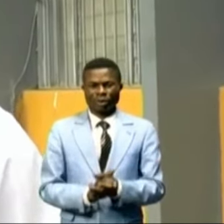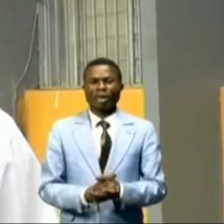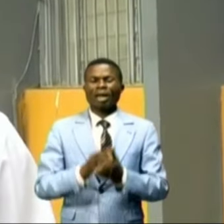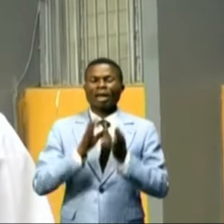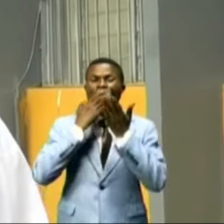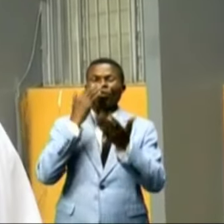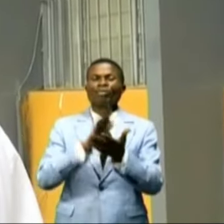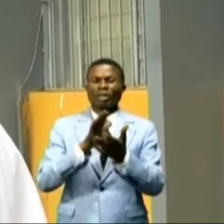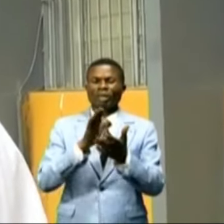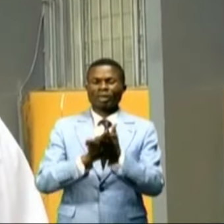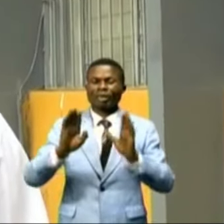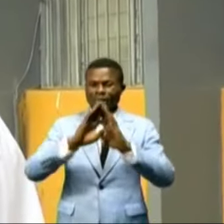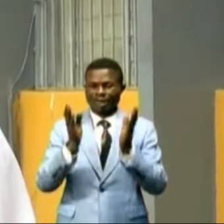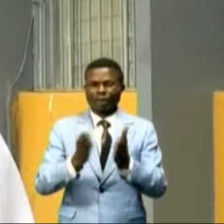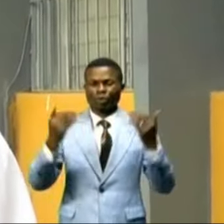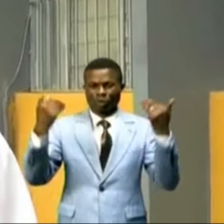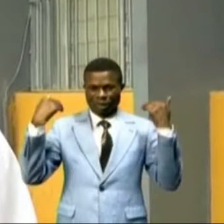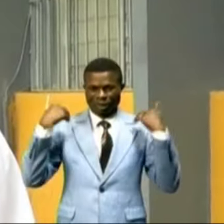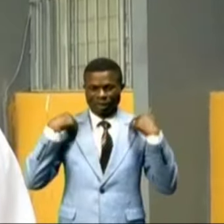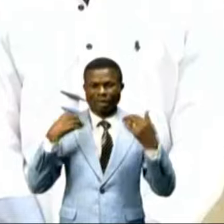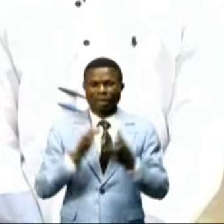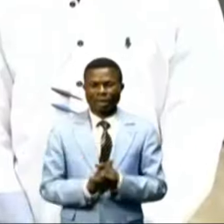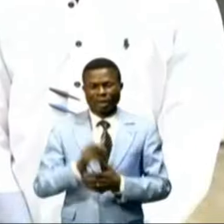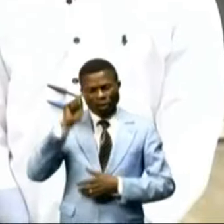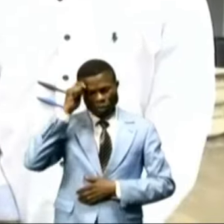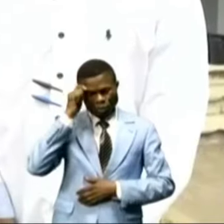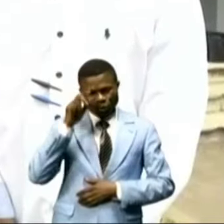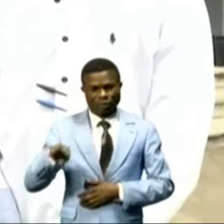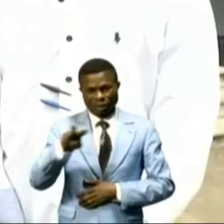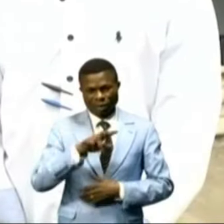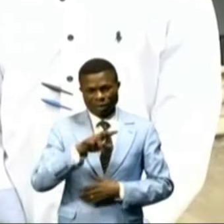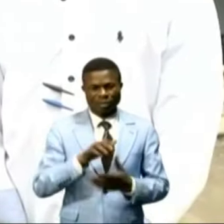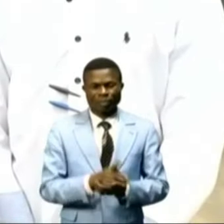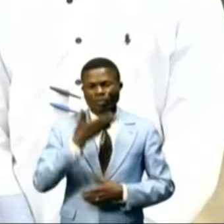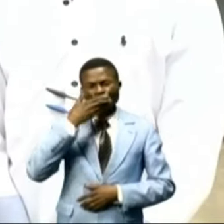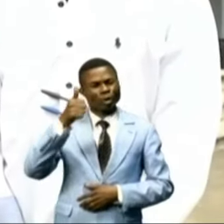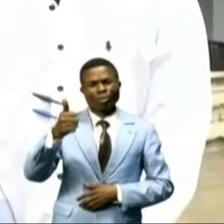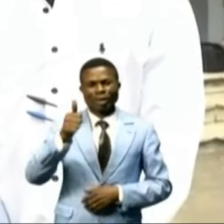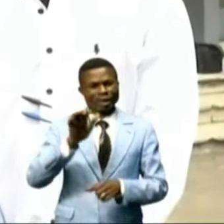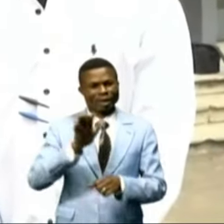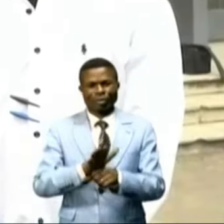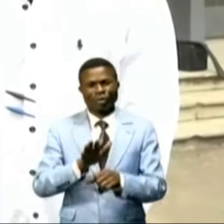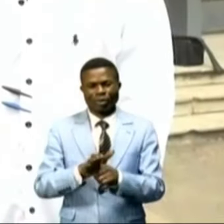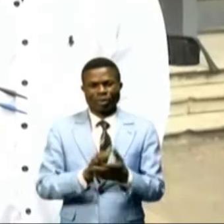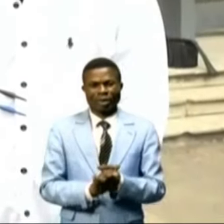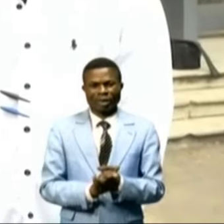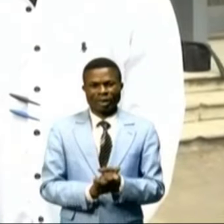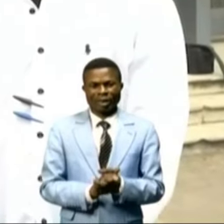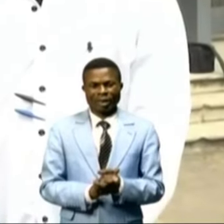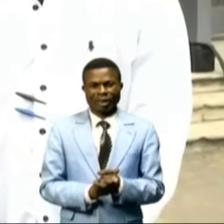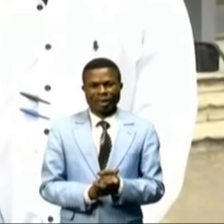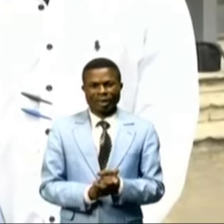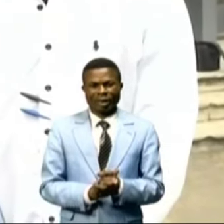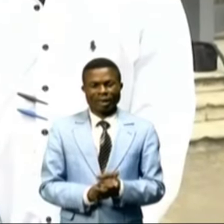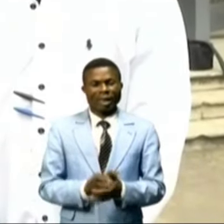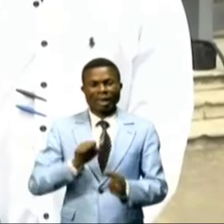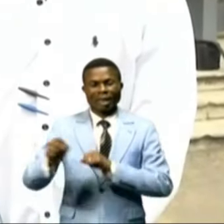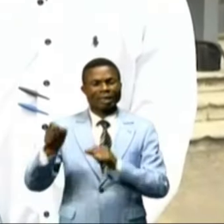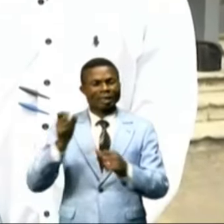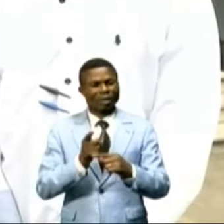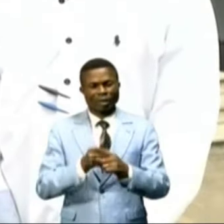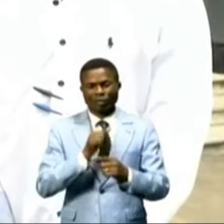eux parce qu'on va sortir le meilleur. C'était agréable. Ça n'a pas vraiment été compliqué parce qu'il y a